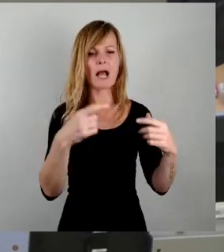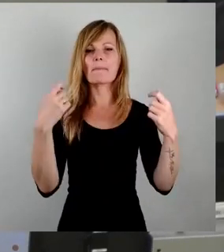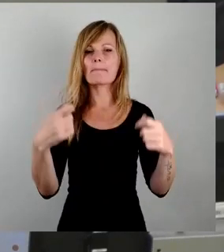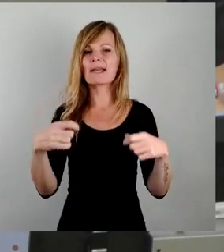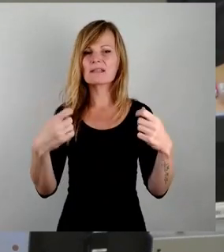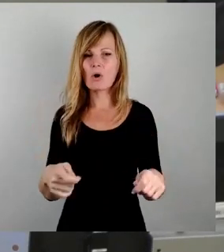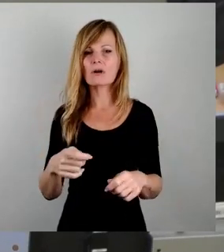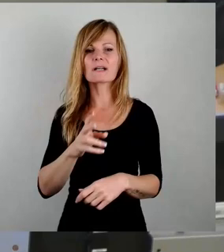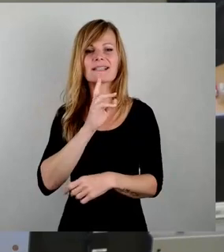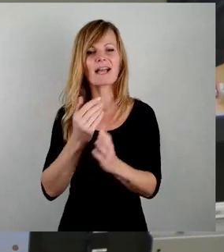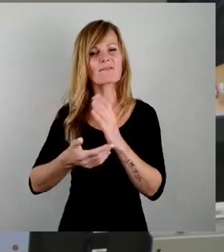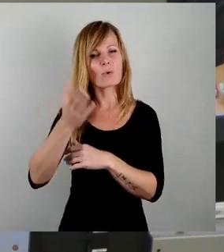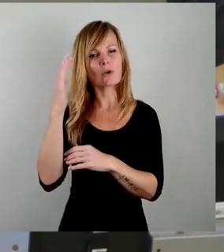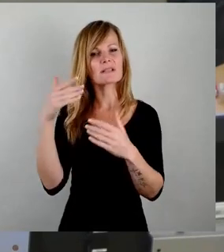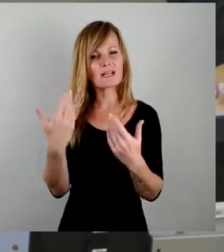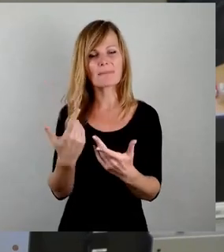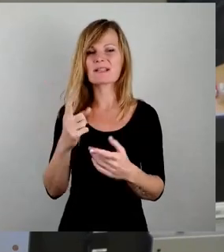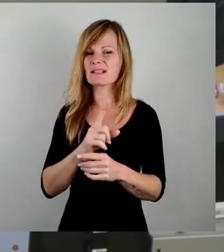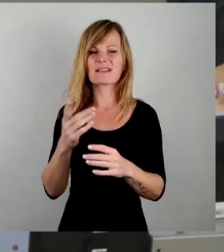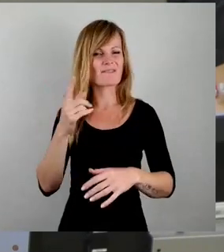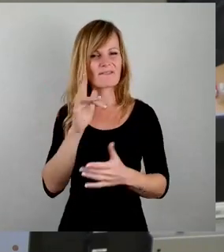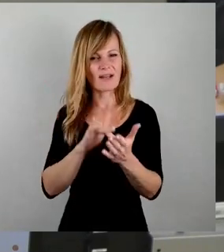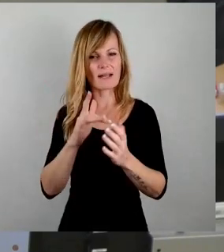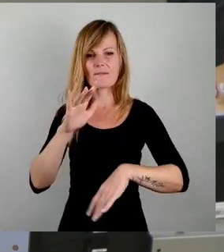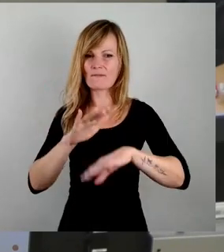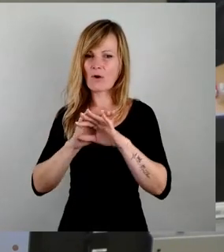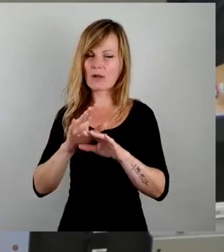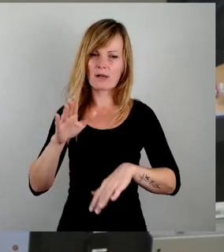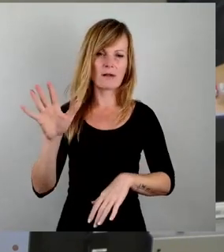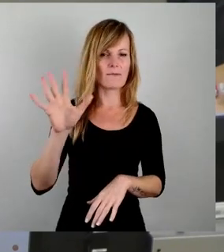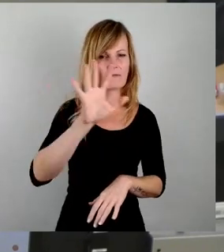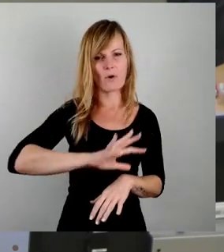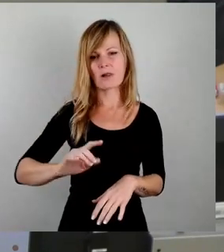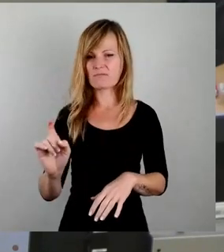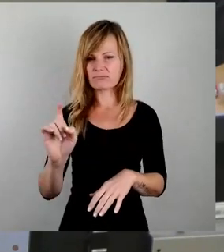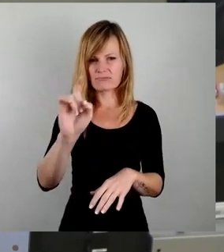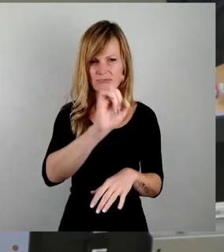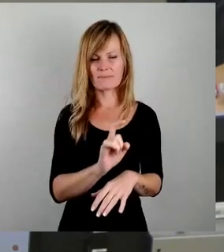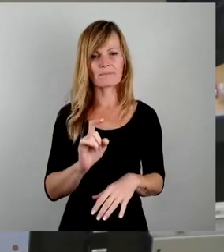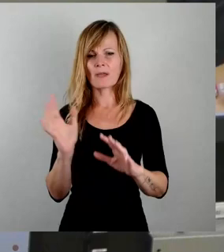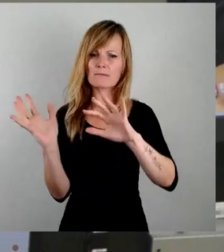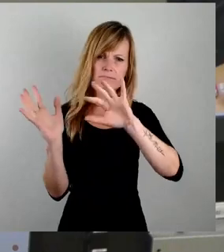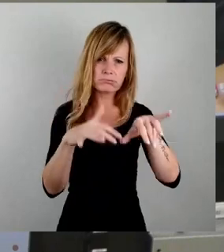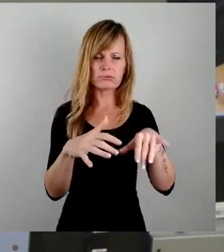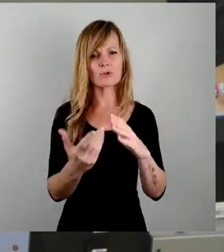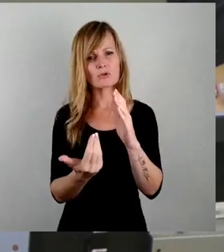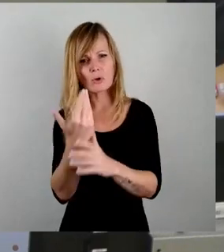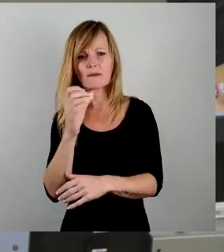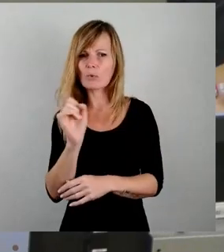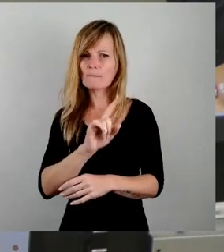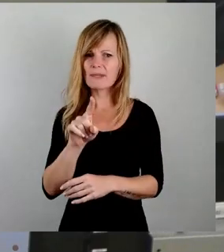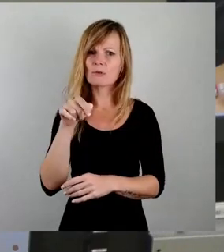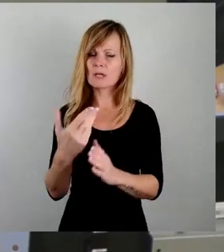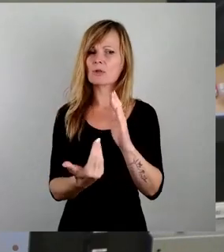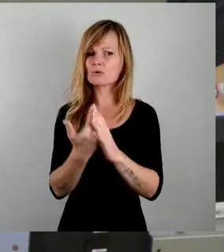sind, sondern weil sie komplett zugeschmiert sind. Warum reißt man die nie ab jetzt im Zuge der Erneuerung und baut da